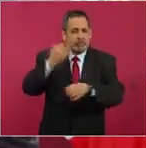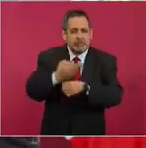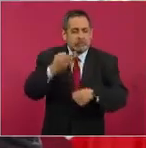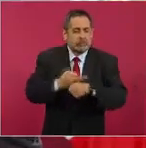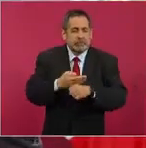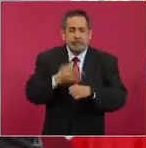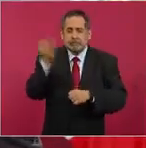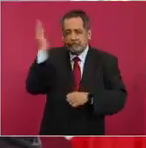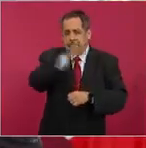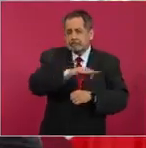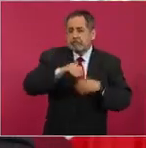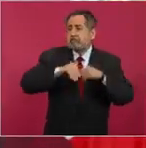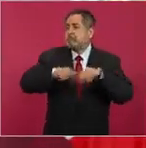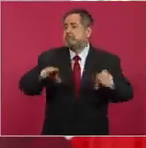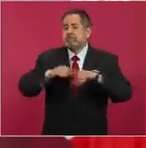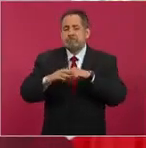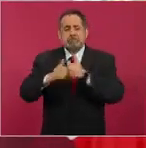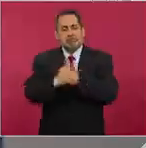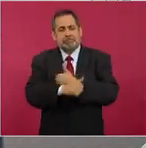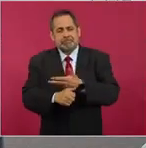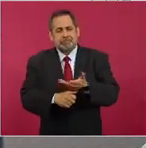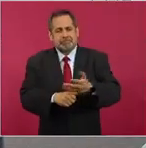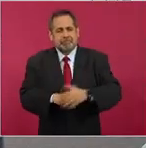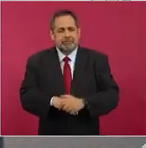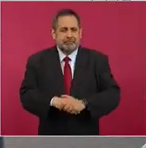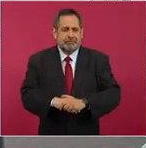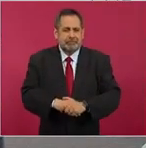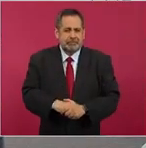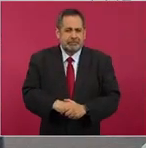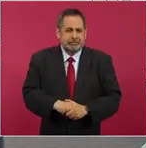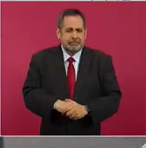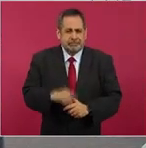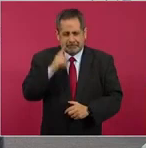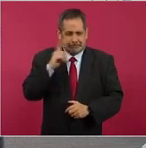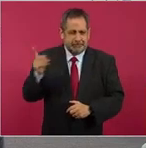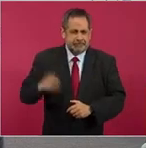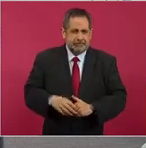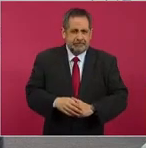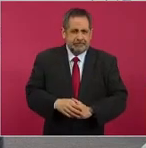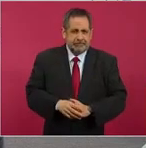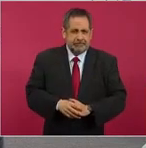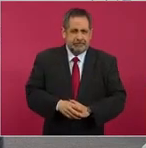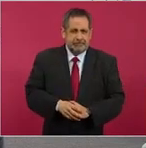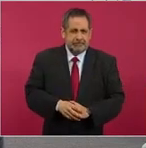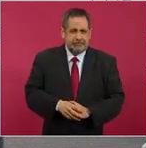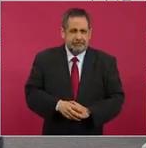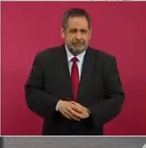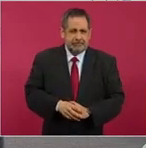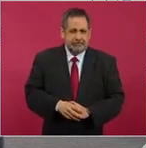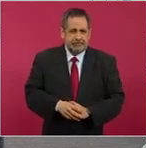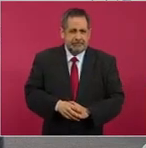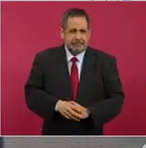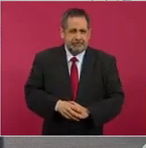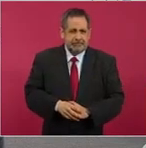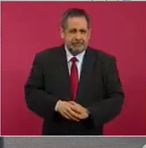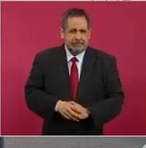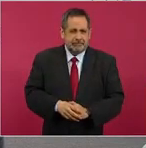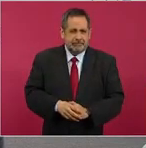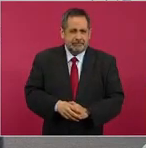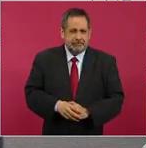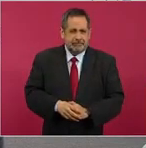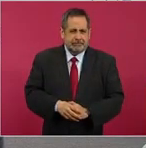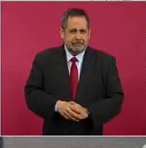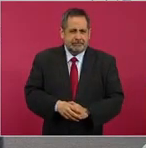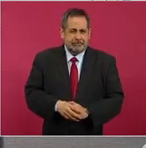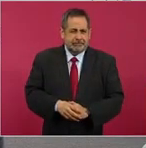a ver si te miren. Путин поздравил Андреса Мануэля